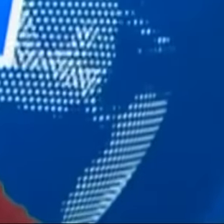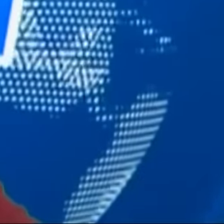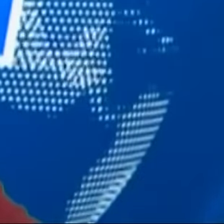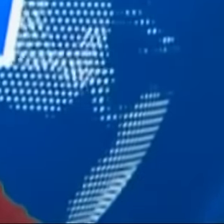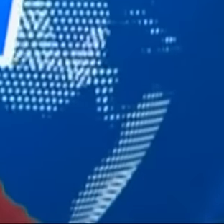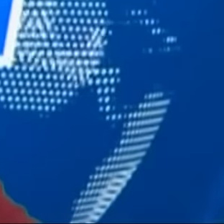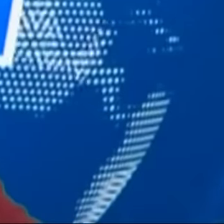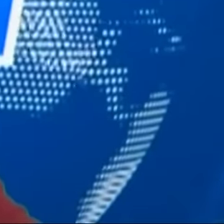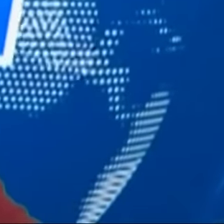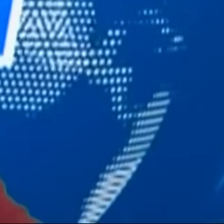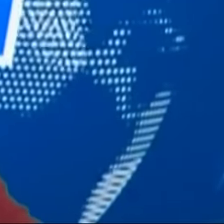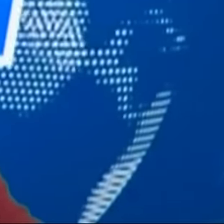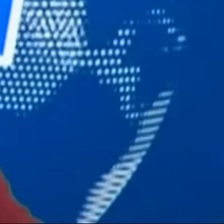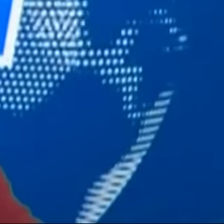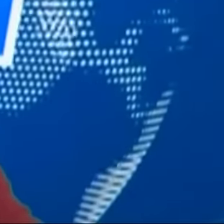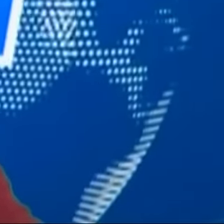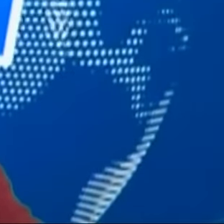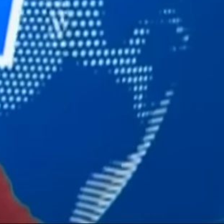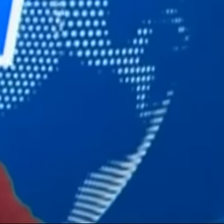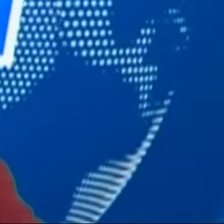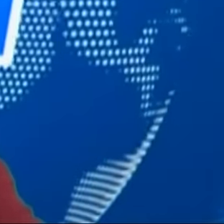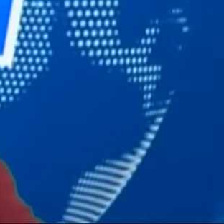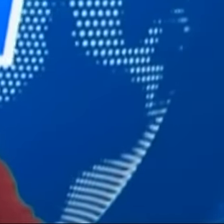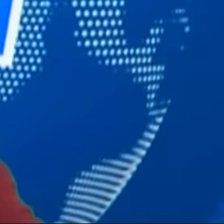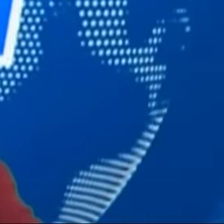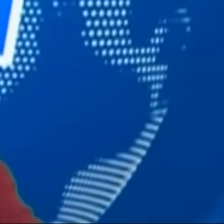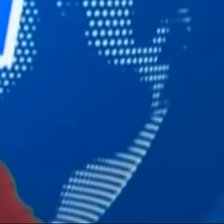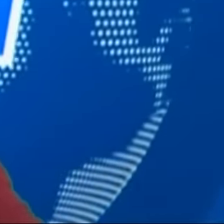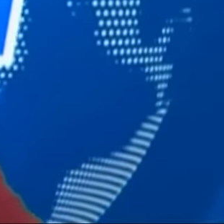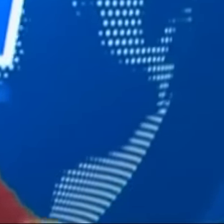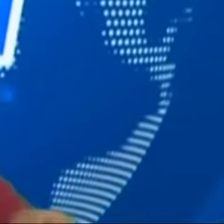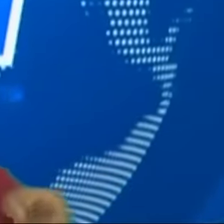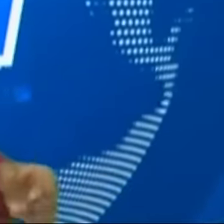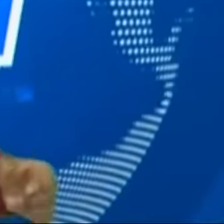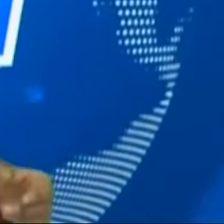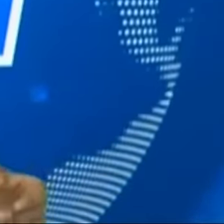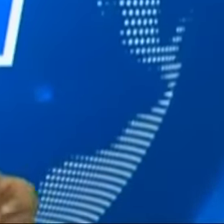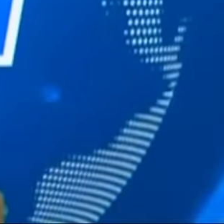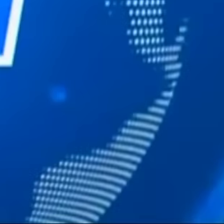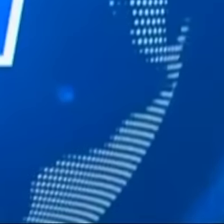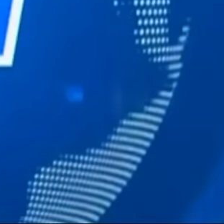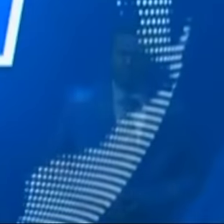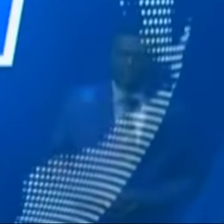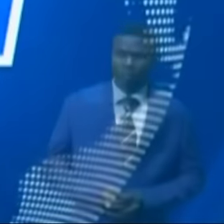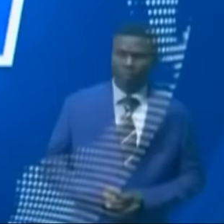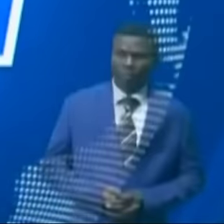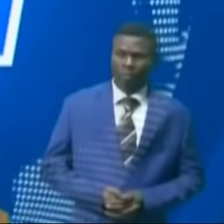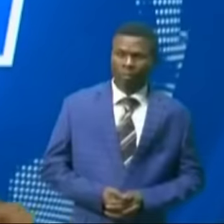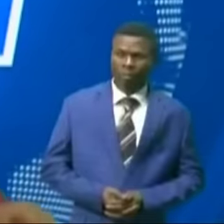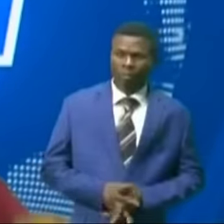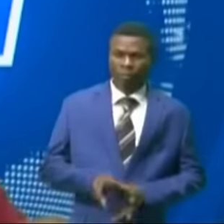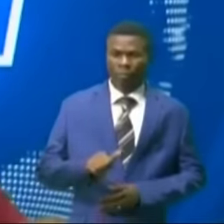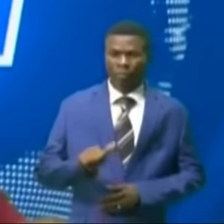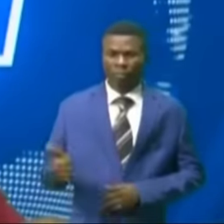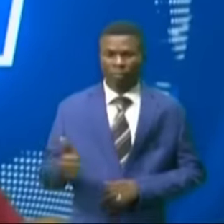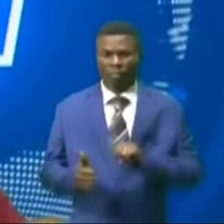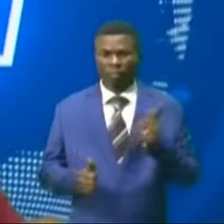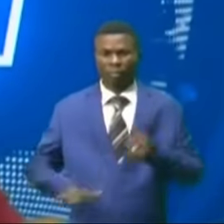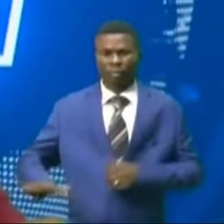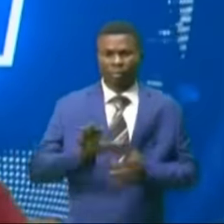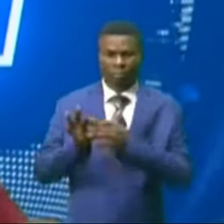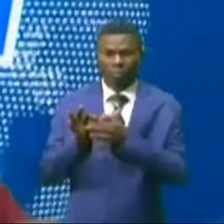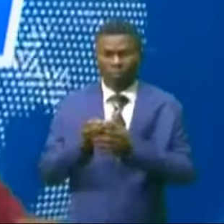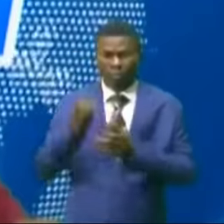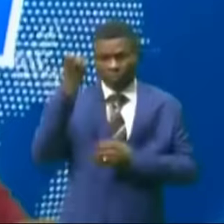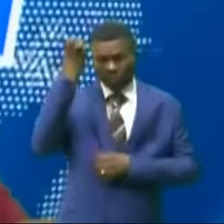Mugunga suscite des condamnations partout ailleurs dans le monde. Les États-Unis, certains pays de l'Union européenne et un nombre important